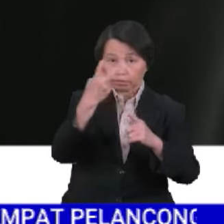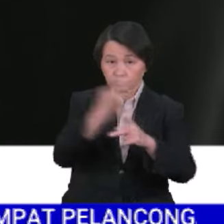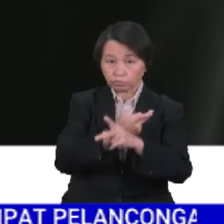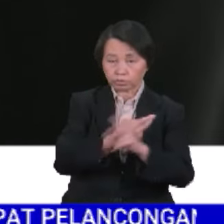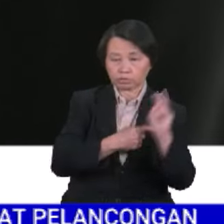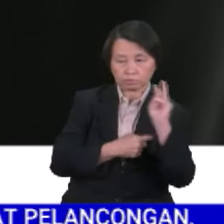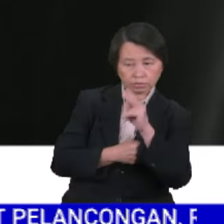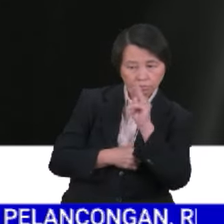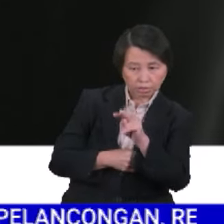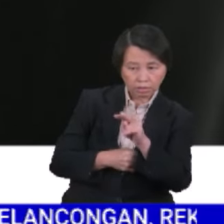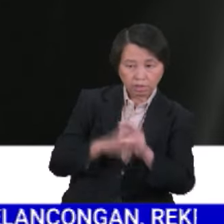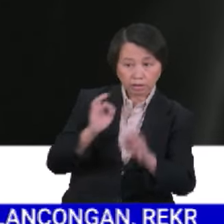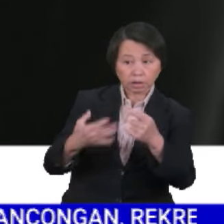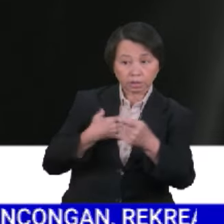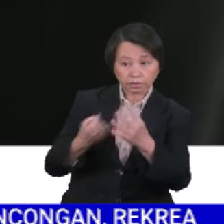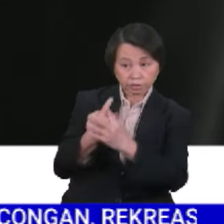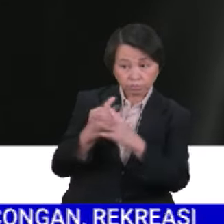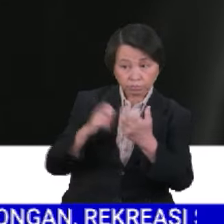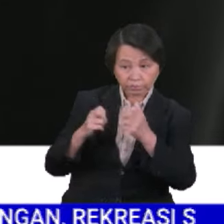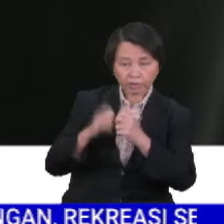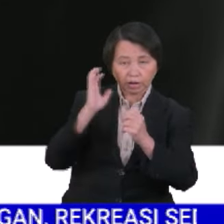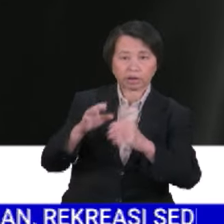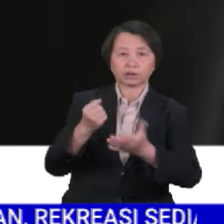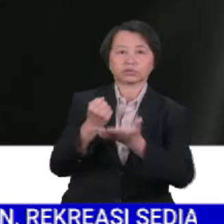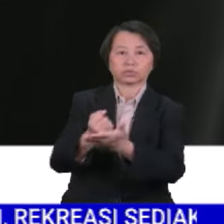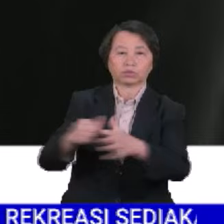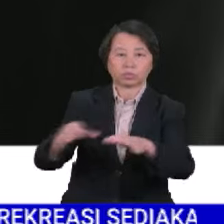masalah akan diambil langkah-langkah perbaikan